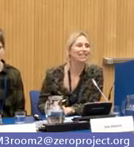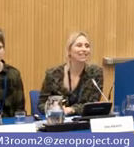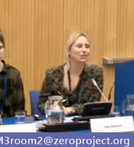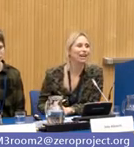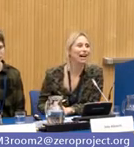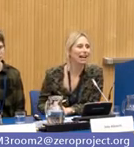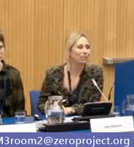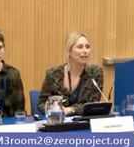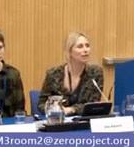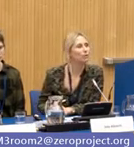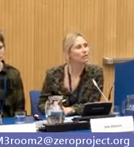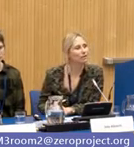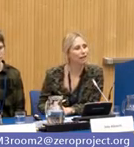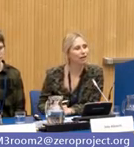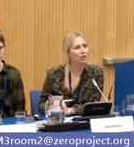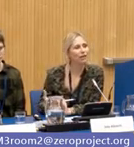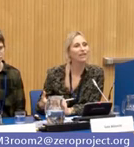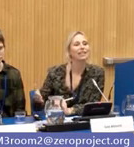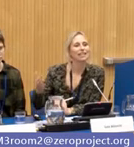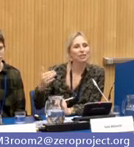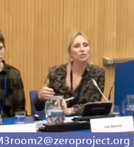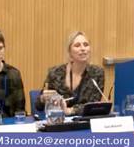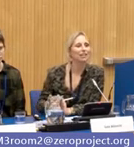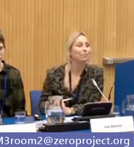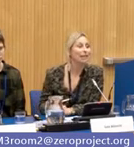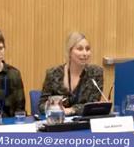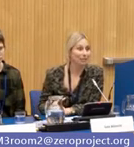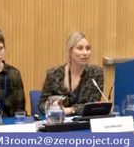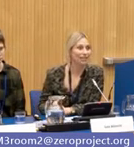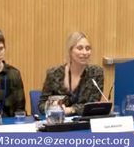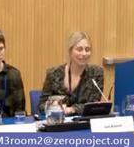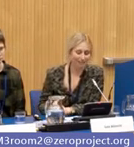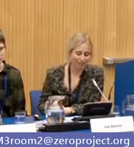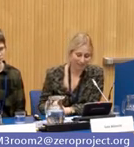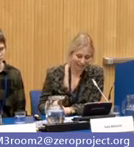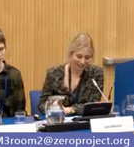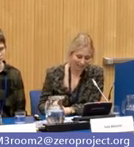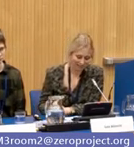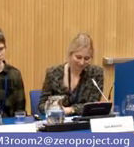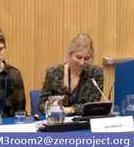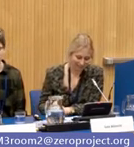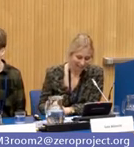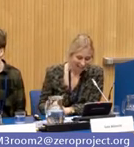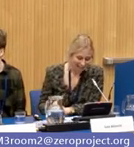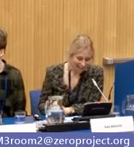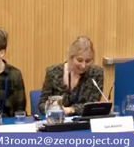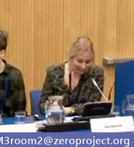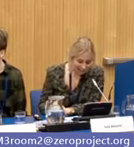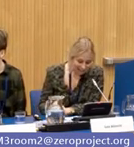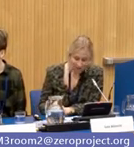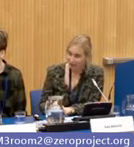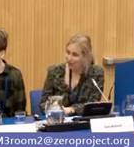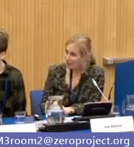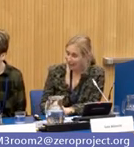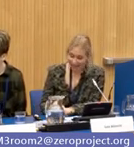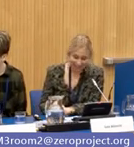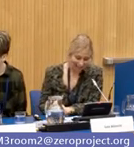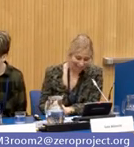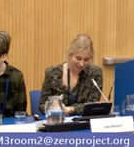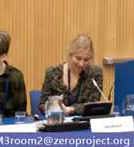Bildungsfachkräfte, die durch ihre eigenen Behinderungserfahrung die Studierenden mitnehmen können in ihre Lebenswelten. Ich darf jetzt das